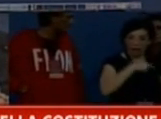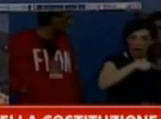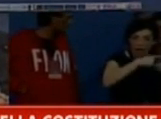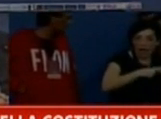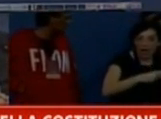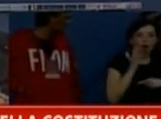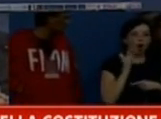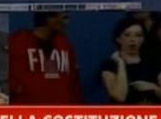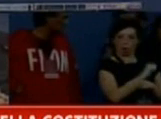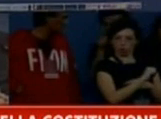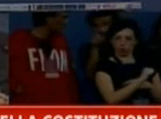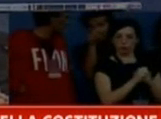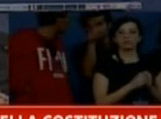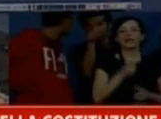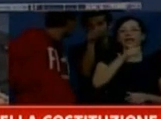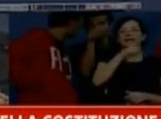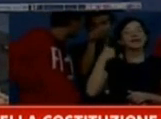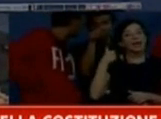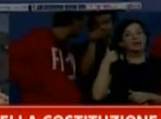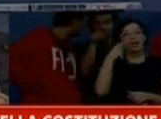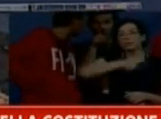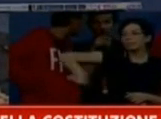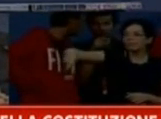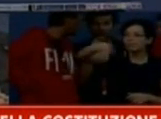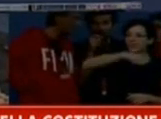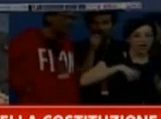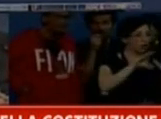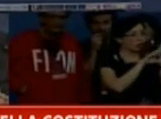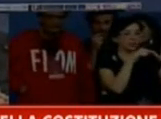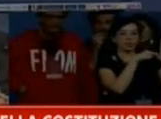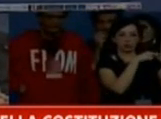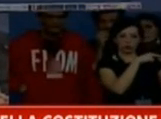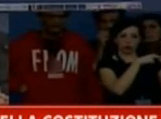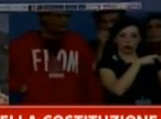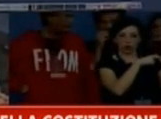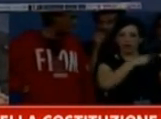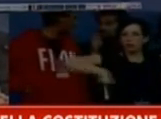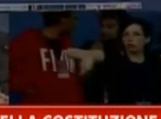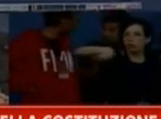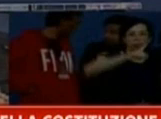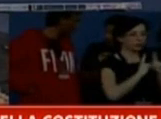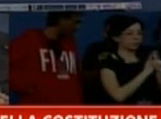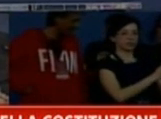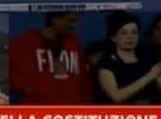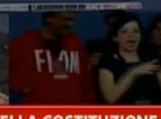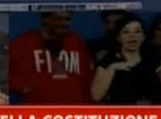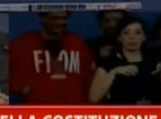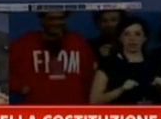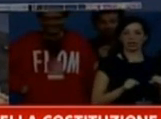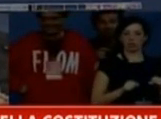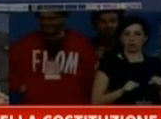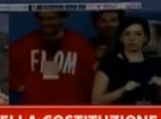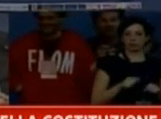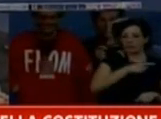per ricostituire la Costituzione quando ci accusano di essere dei conservatori, perché non